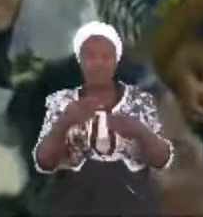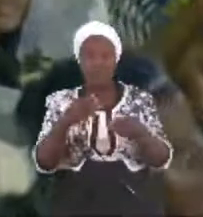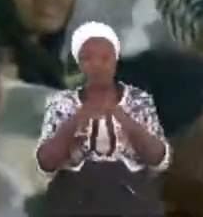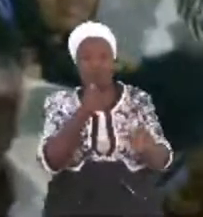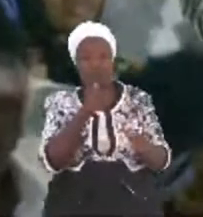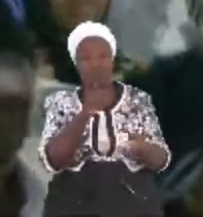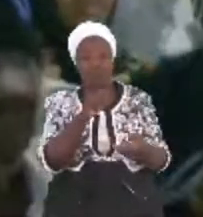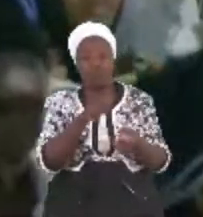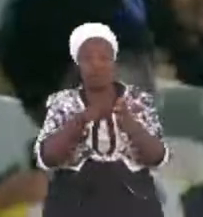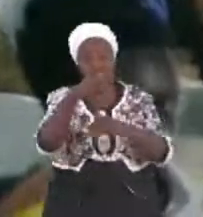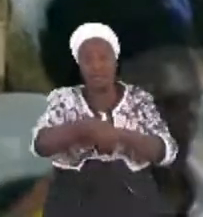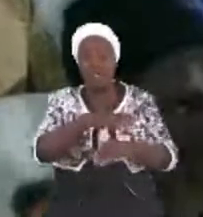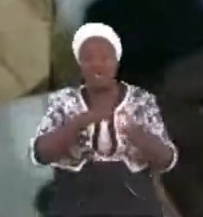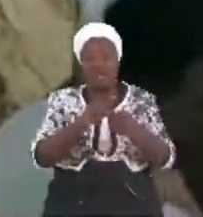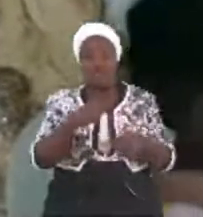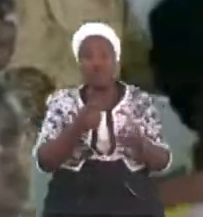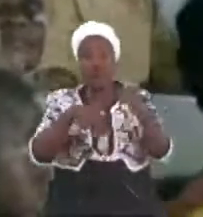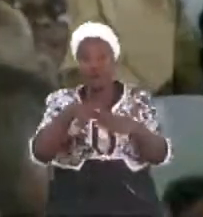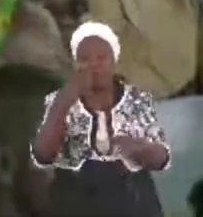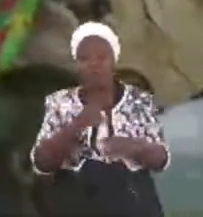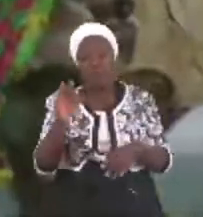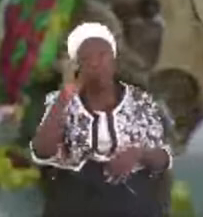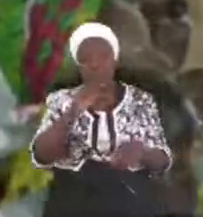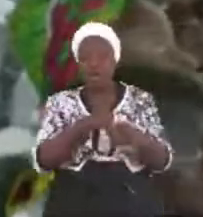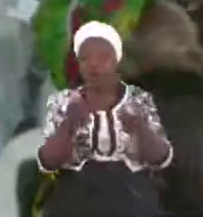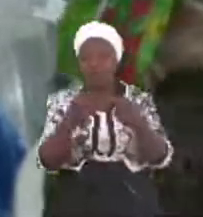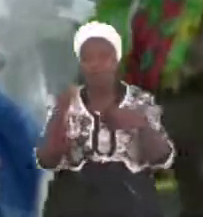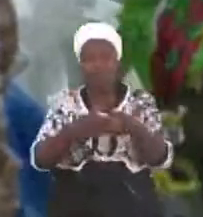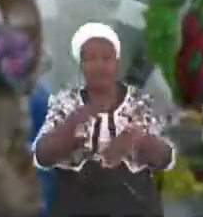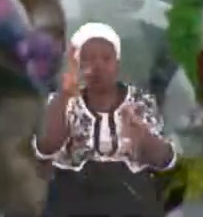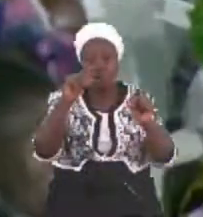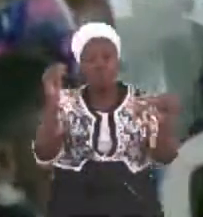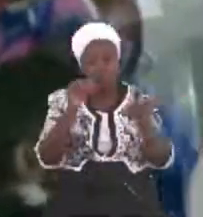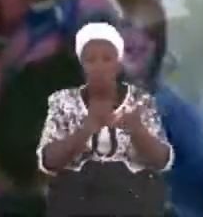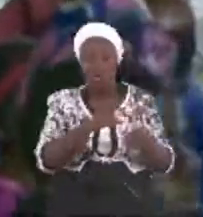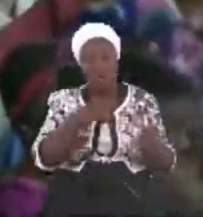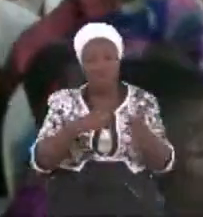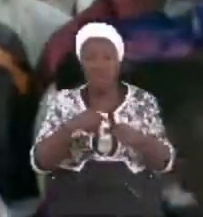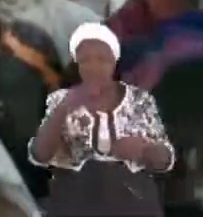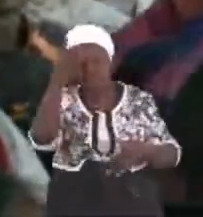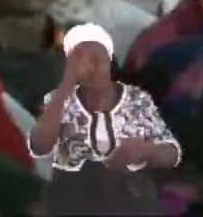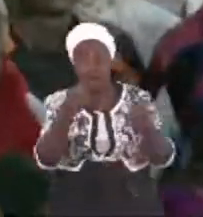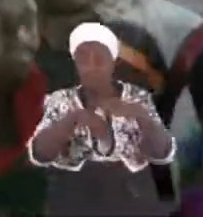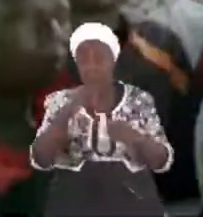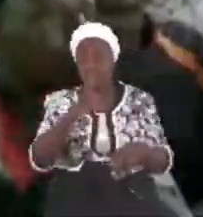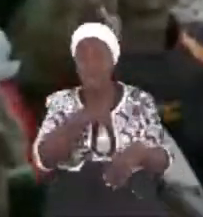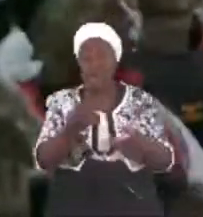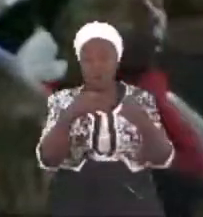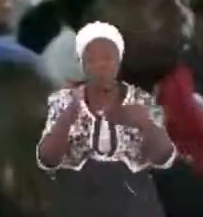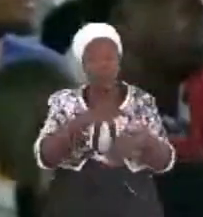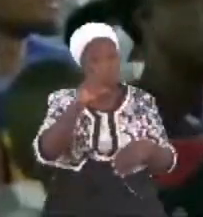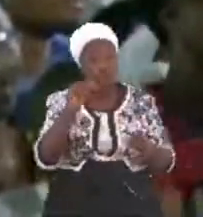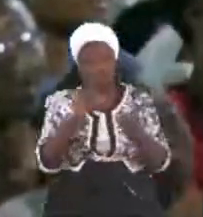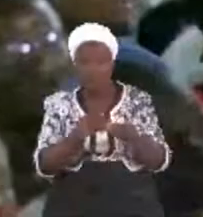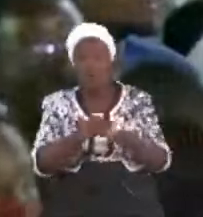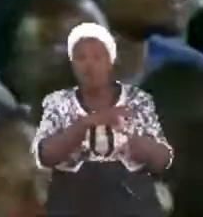lui, et il ne reviendra plus. La maladie, sort, elle ne reviendra plus. L'infimité, sort, elle